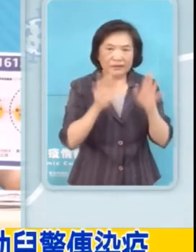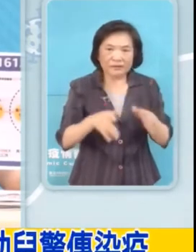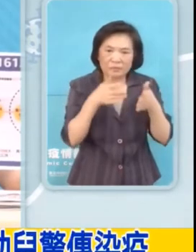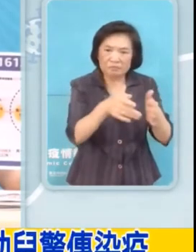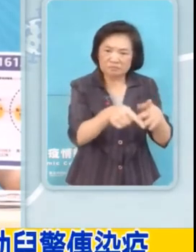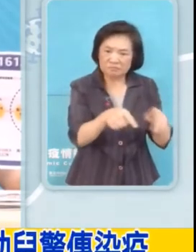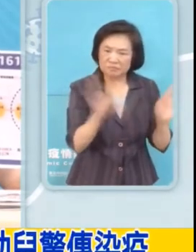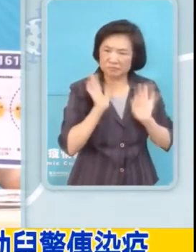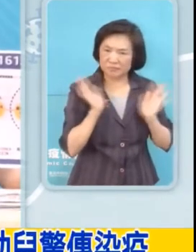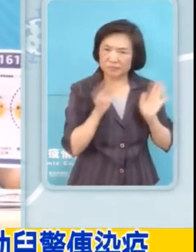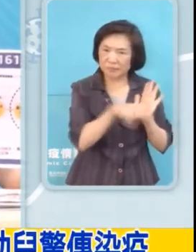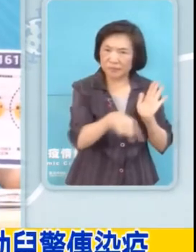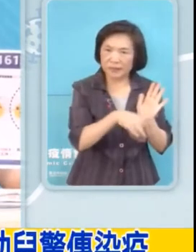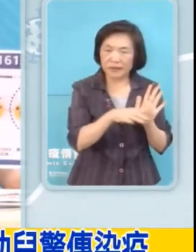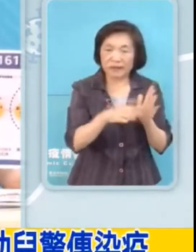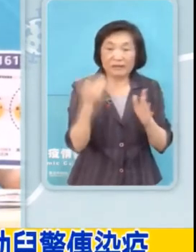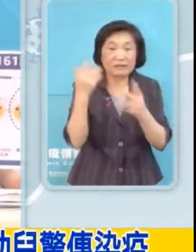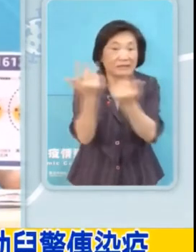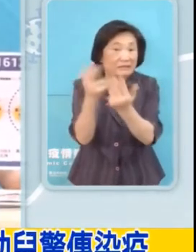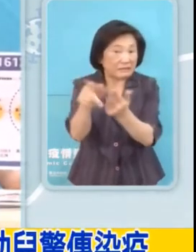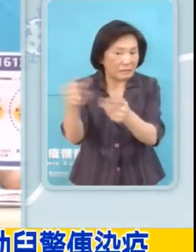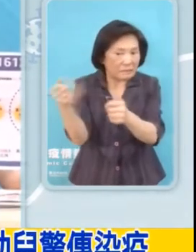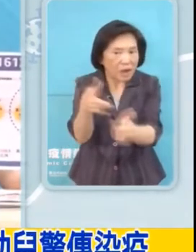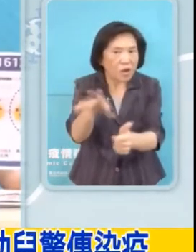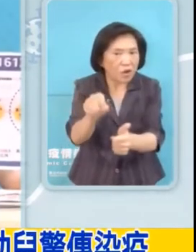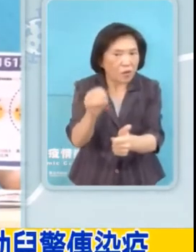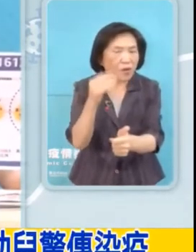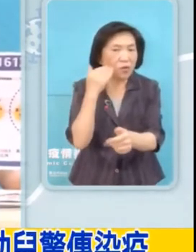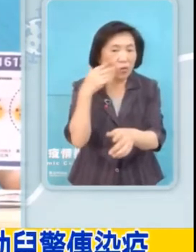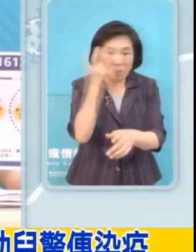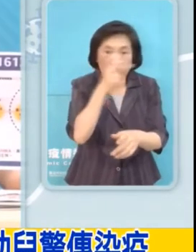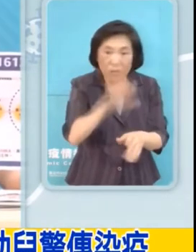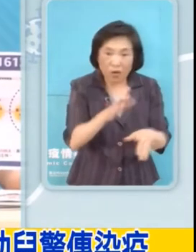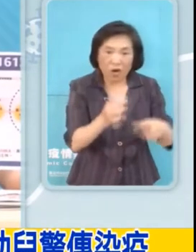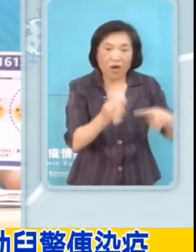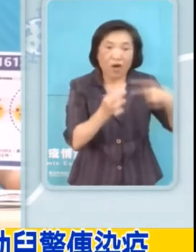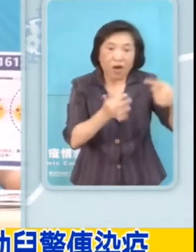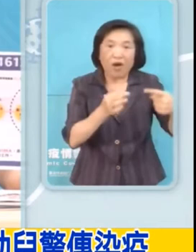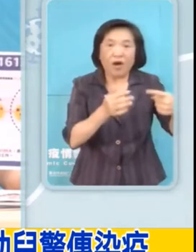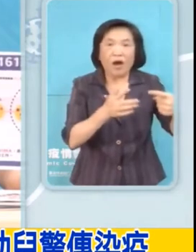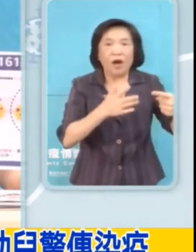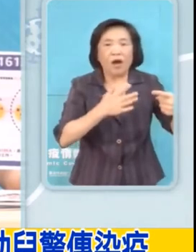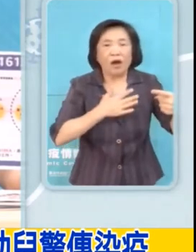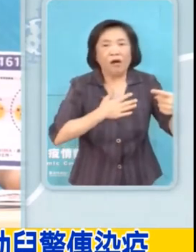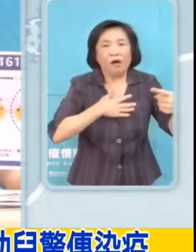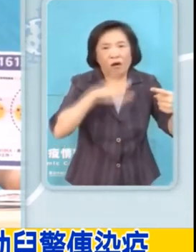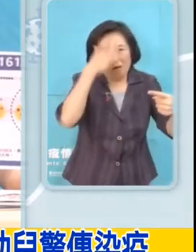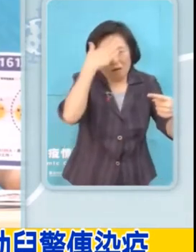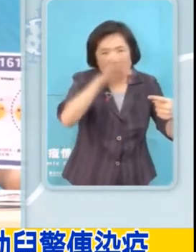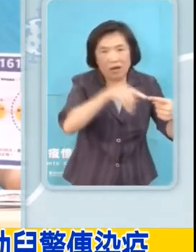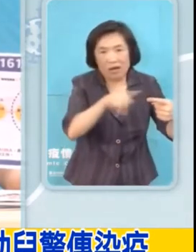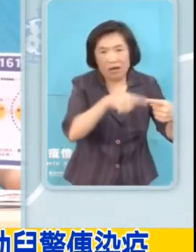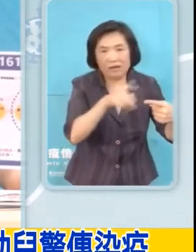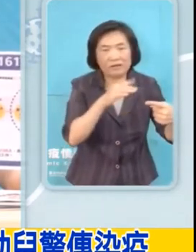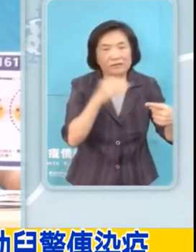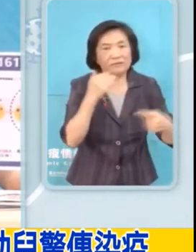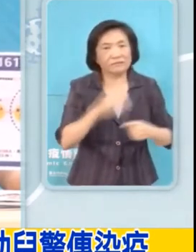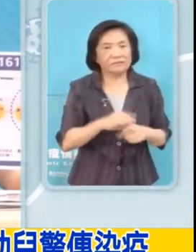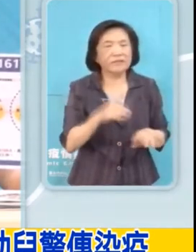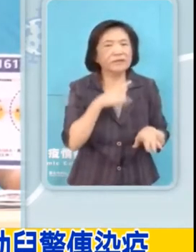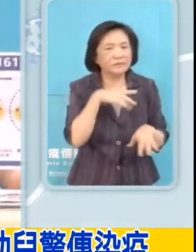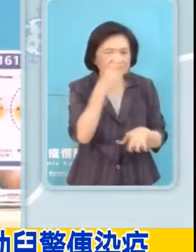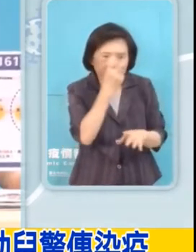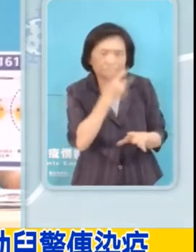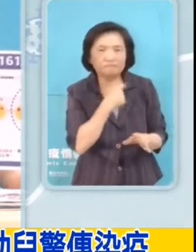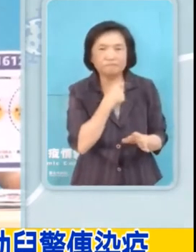友有没有被感染到如果他检查出来是阴性那他就进入这个，但是还是要观察，